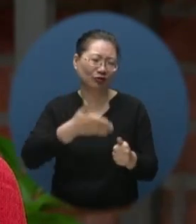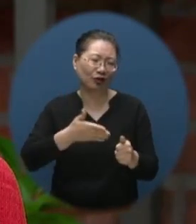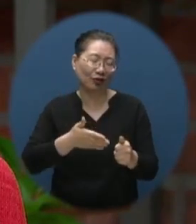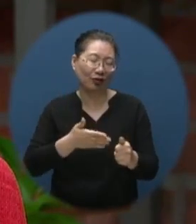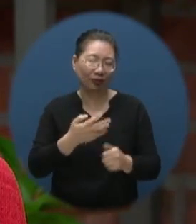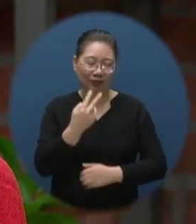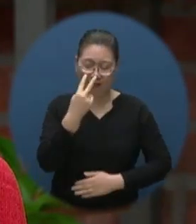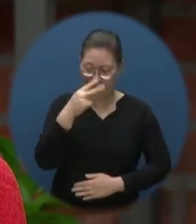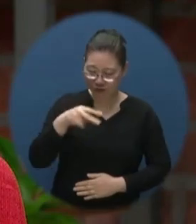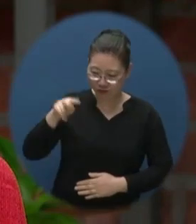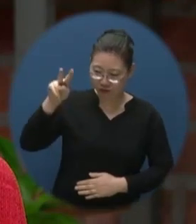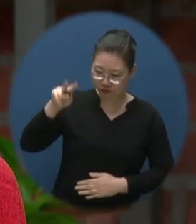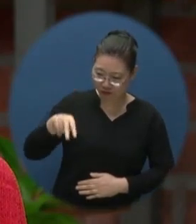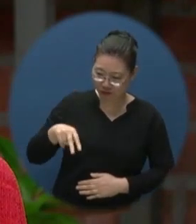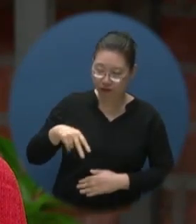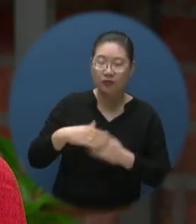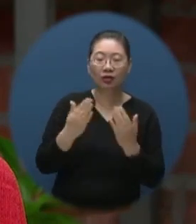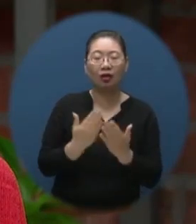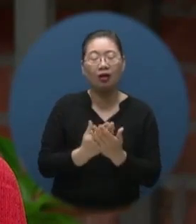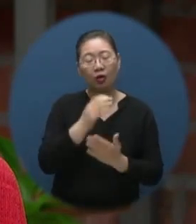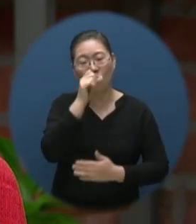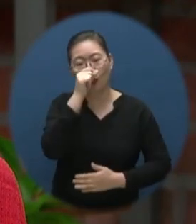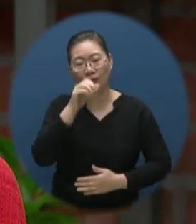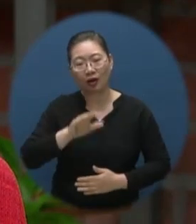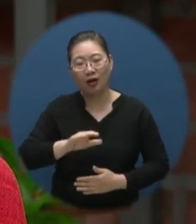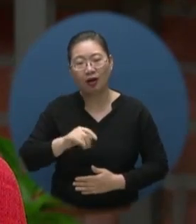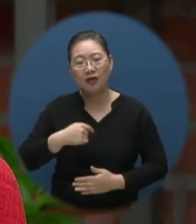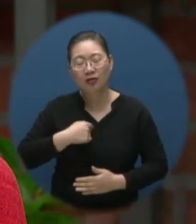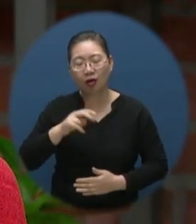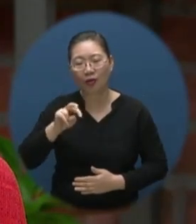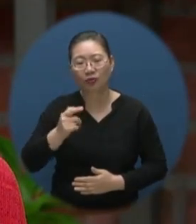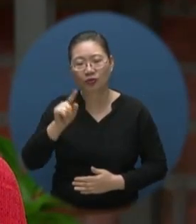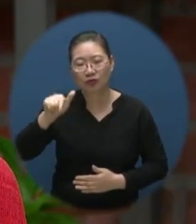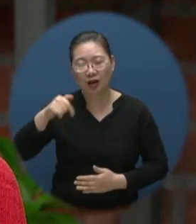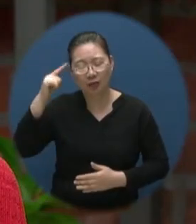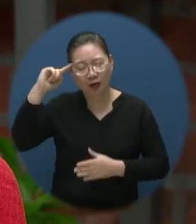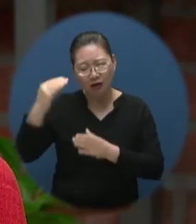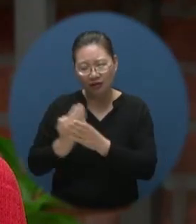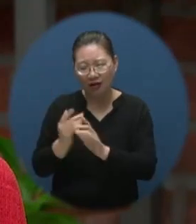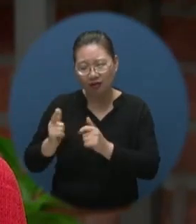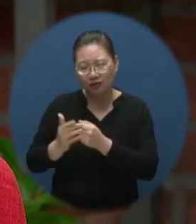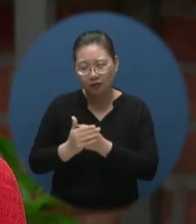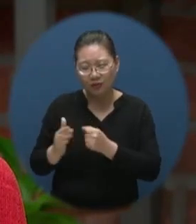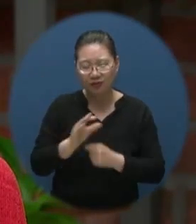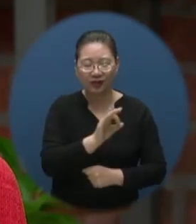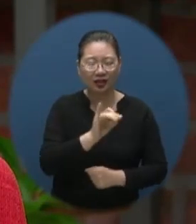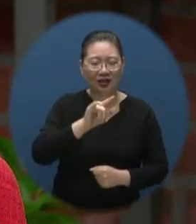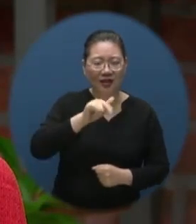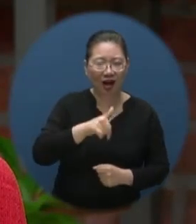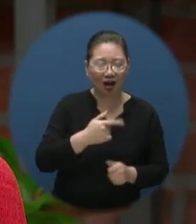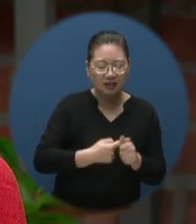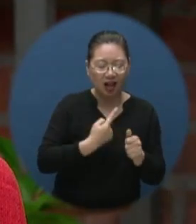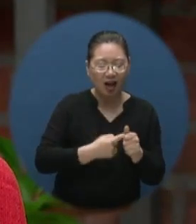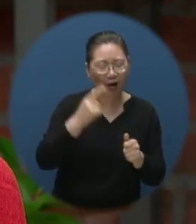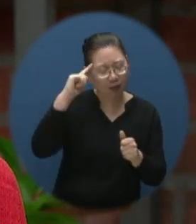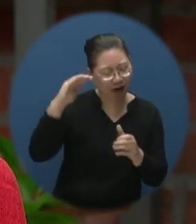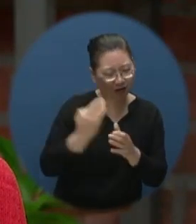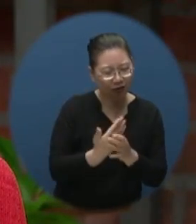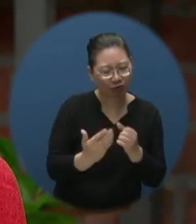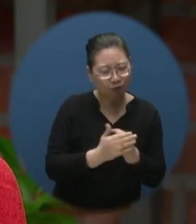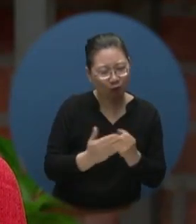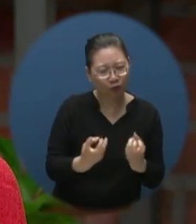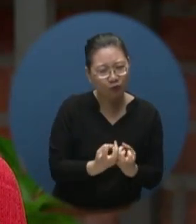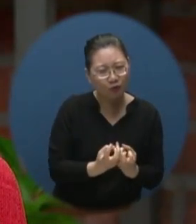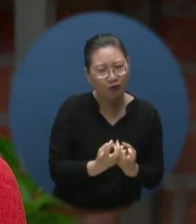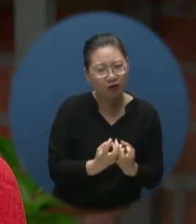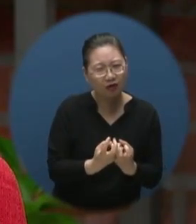이렇게 보시더니 다 좋은데 내가 문학 박사가 아니고 이학 박사인데 어떡하지 그래요. 네. 이학 박사고